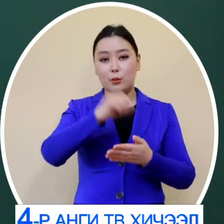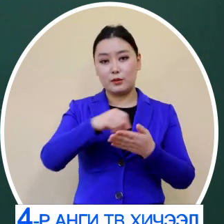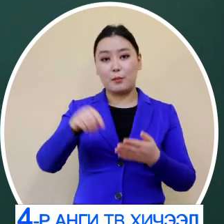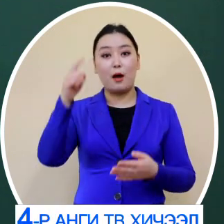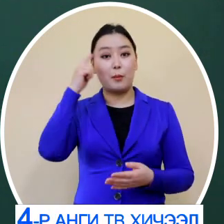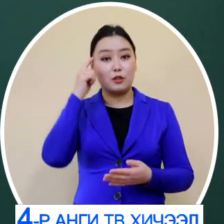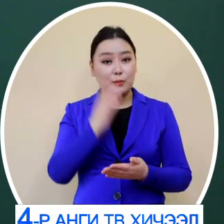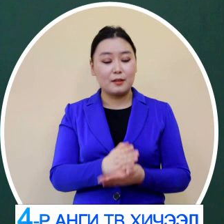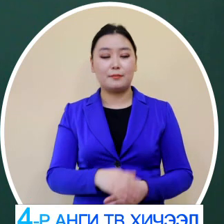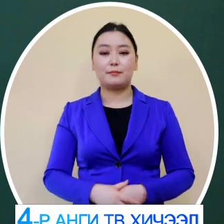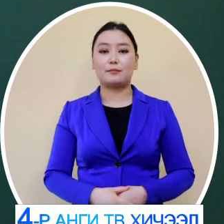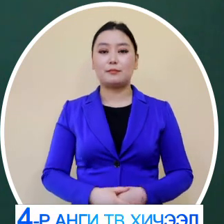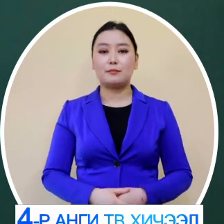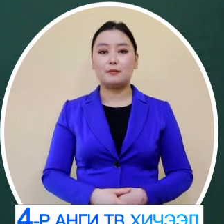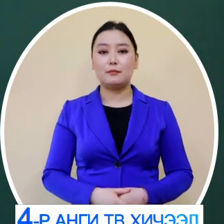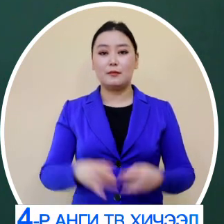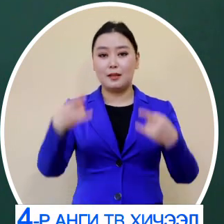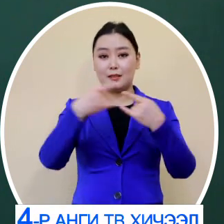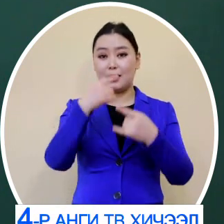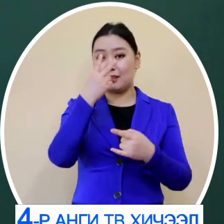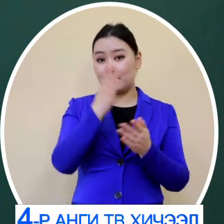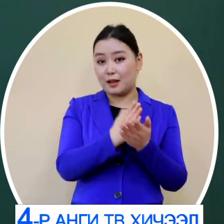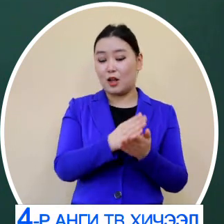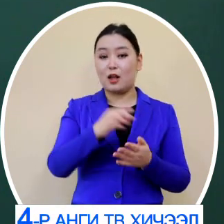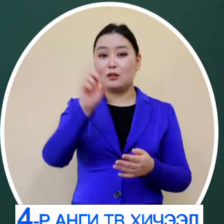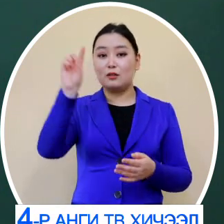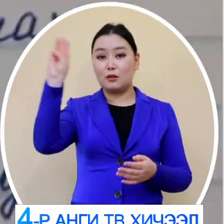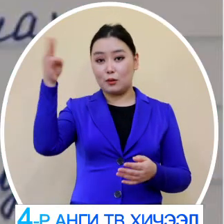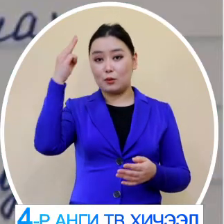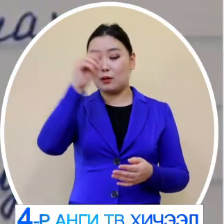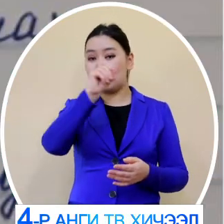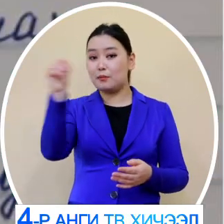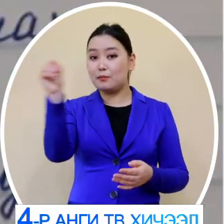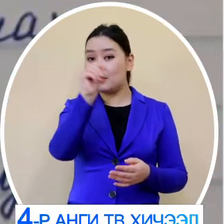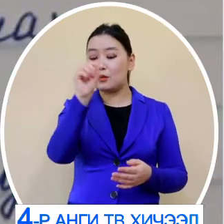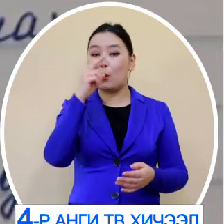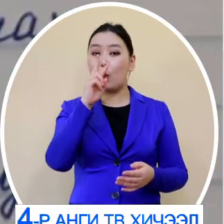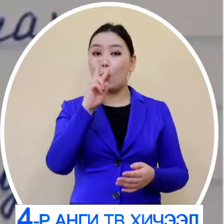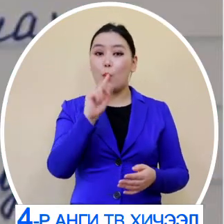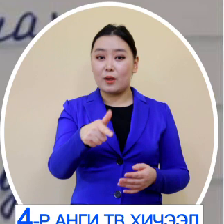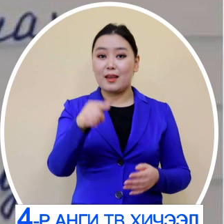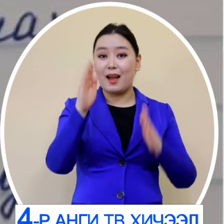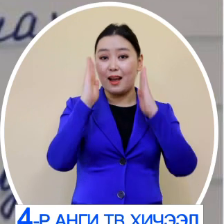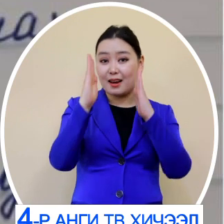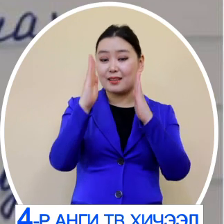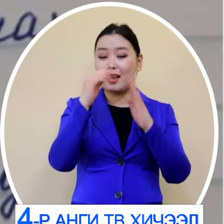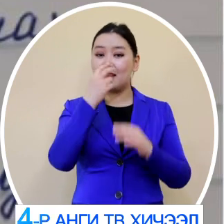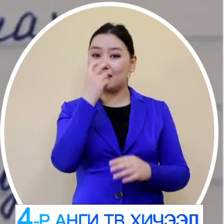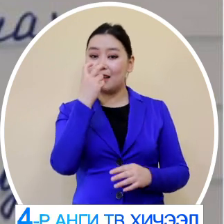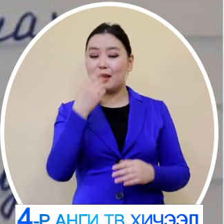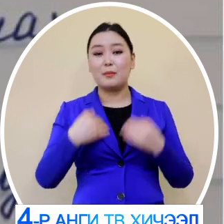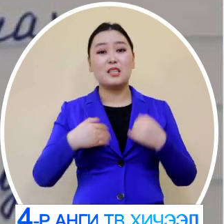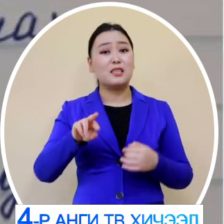олж тэмдэглээд дэвтэртээ зөв бичиж чадсан бахаа гэж ингэж бодож байна. За мөн одоо дэлгэцэнд харагдаж байгаа тодруулан бичсэн